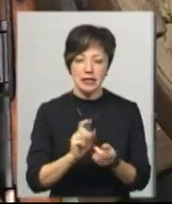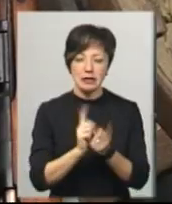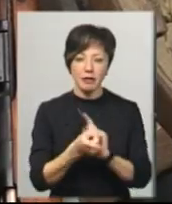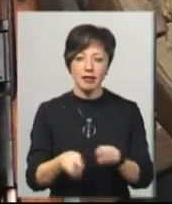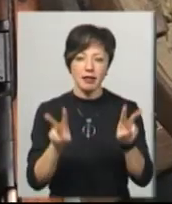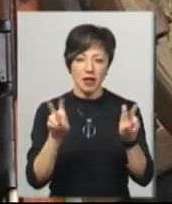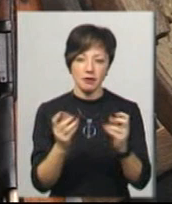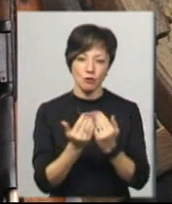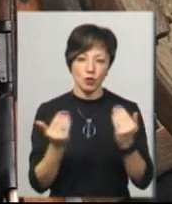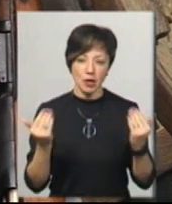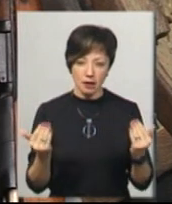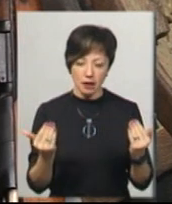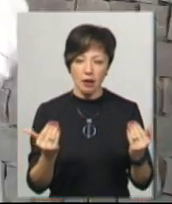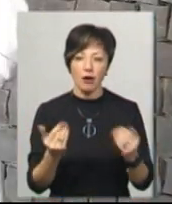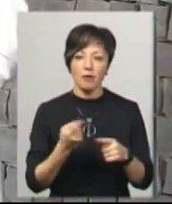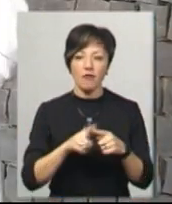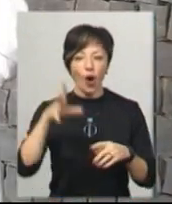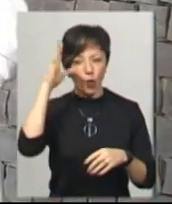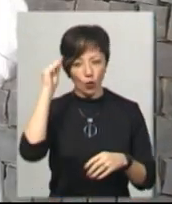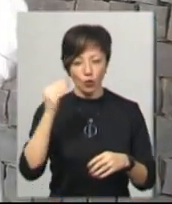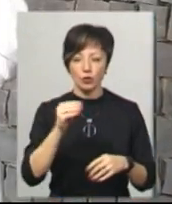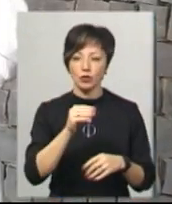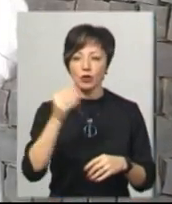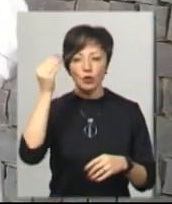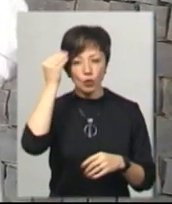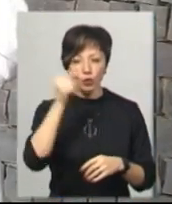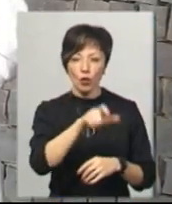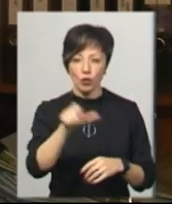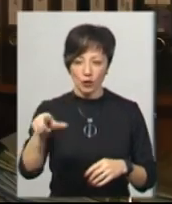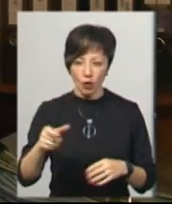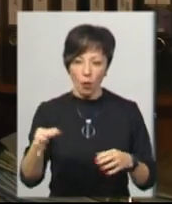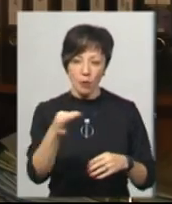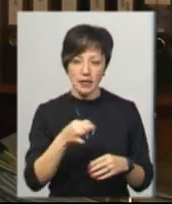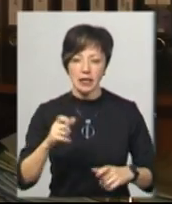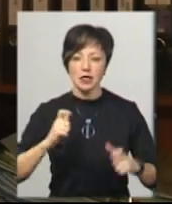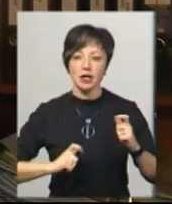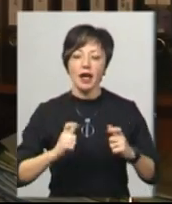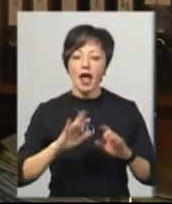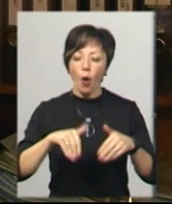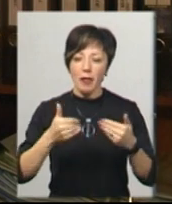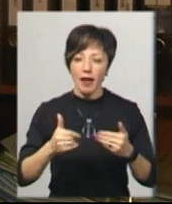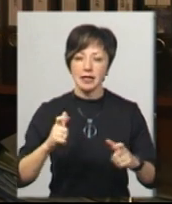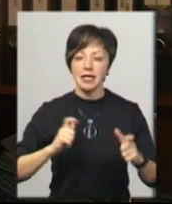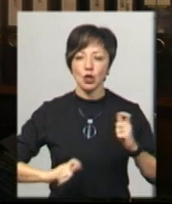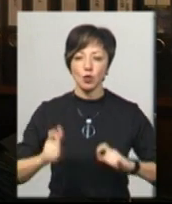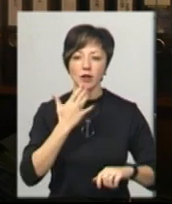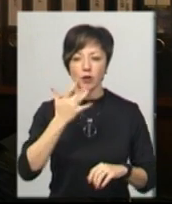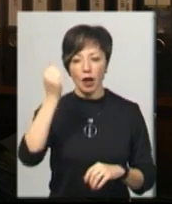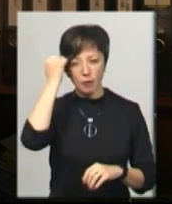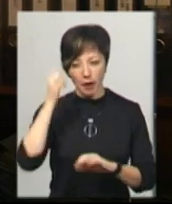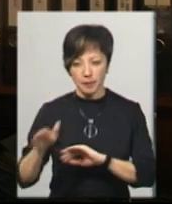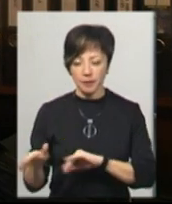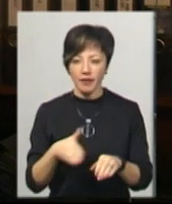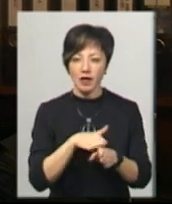Островського. Врахує думку жителів області та представників Українського інституту національної пам'яті. На виконання пункту 2 статті 3 закону